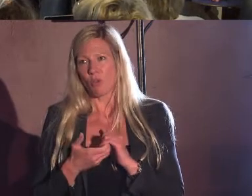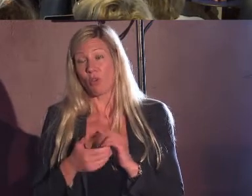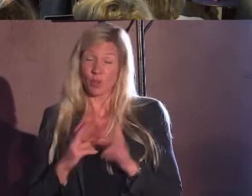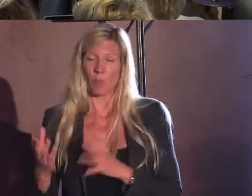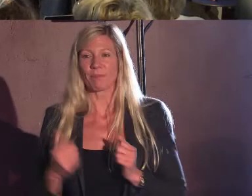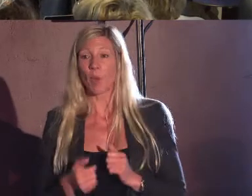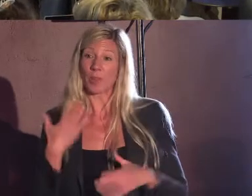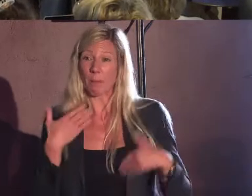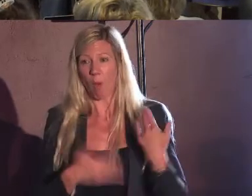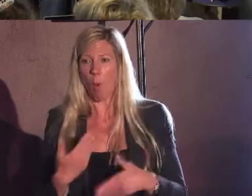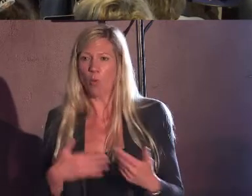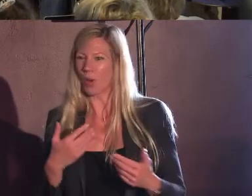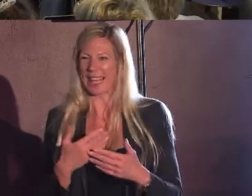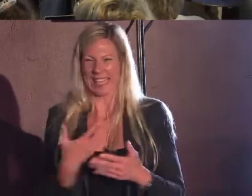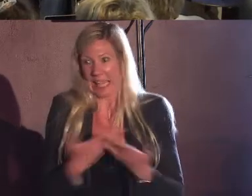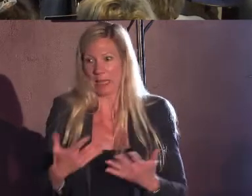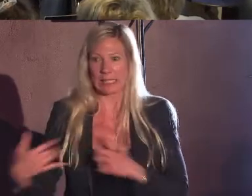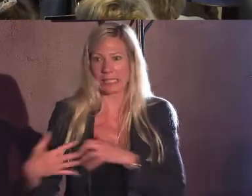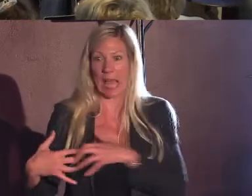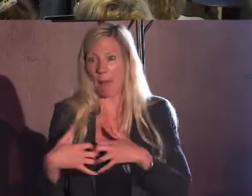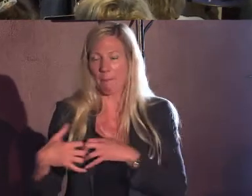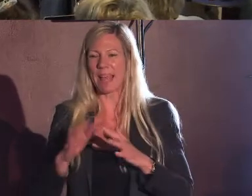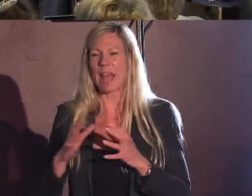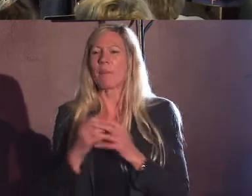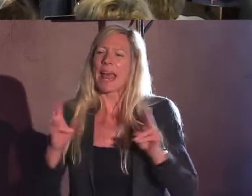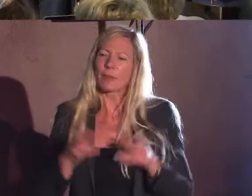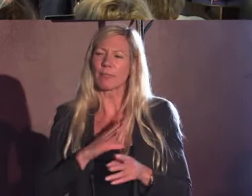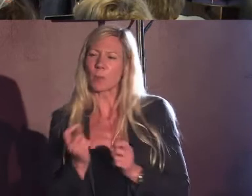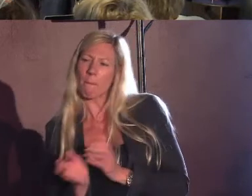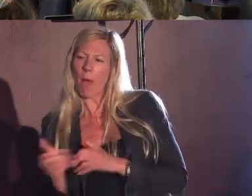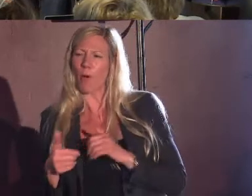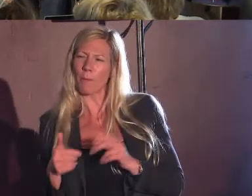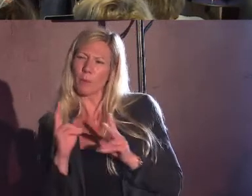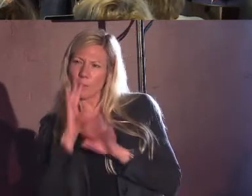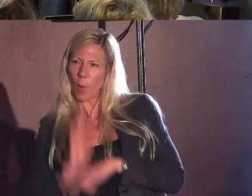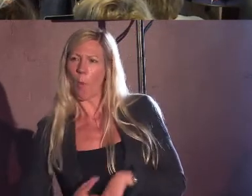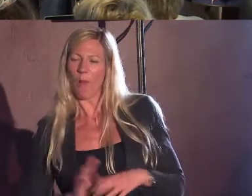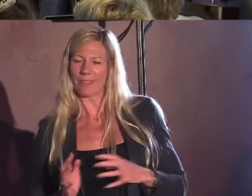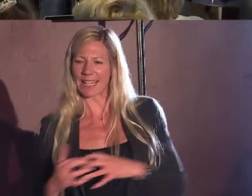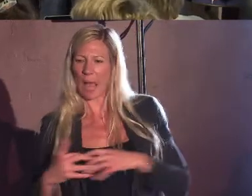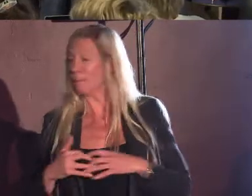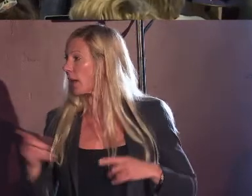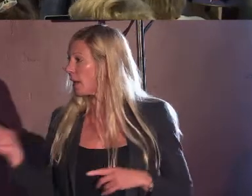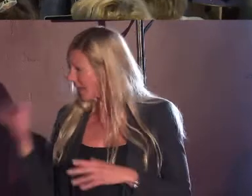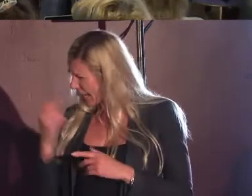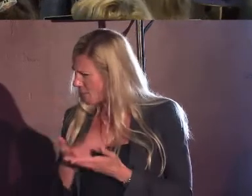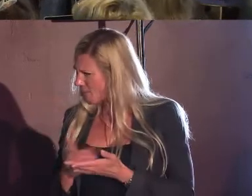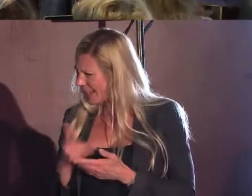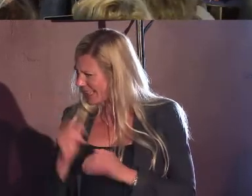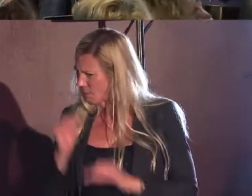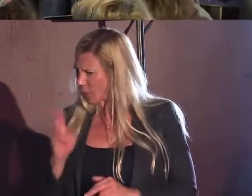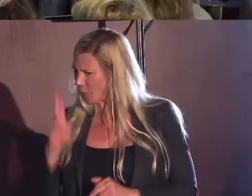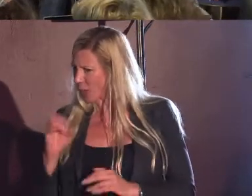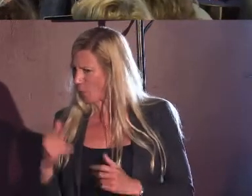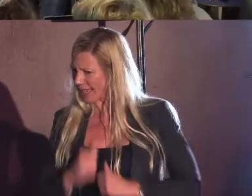Sådär. Det pågår ingen kamp, men det finns ändå någon slags här outtalad kamp om det här. Alltså, kan inte du berätta konkret om den här kappan? För jag tyckte det var jo, så ja, jag ska komma